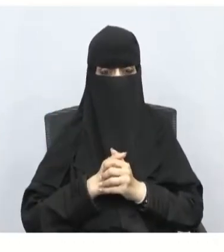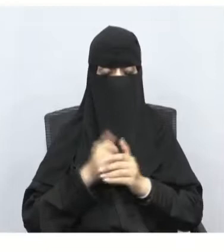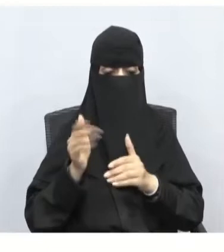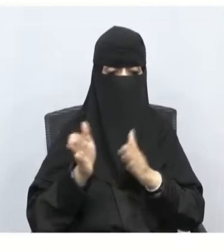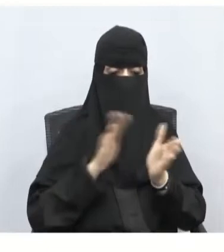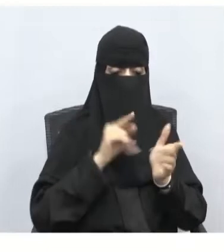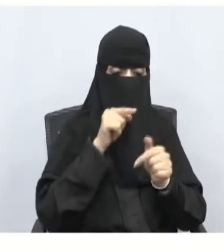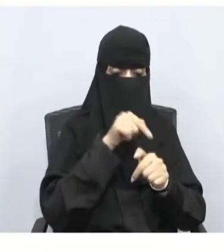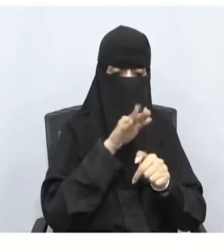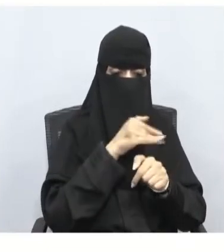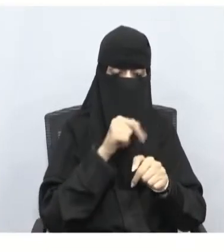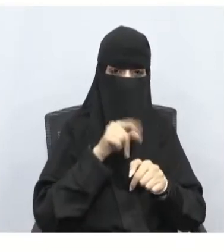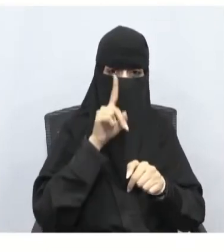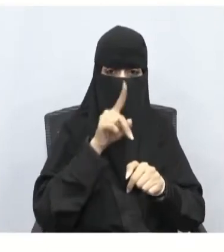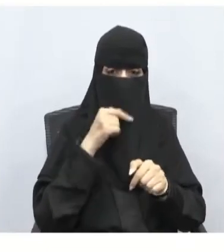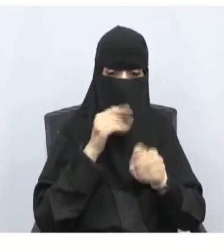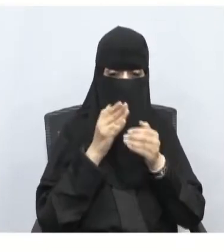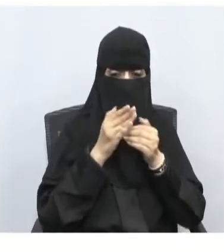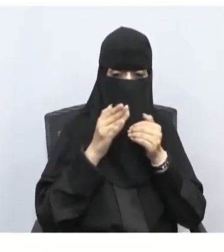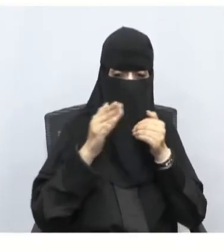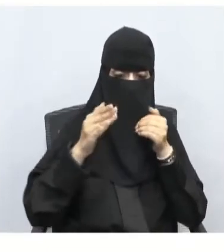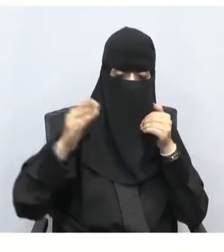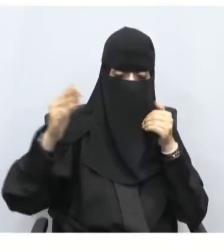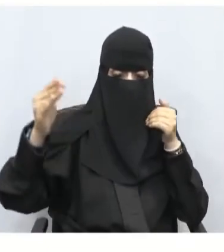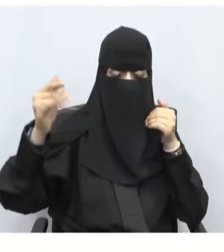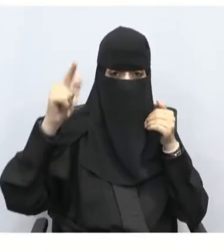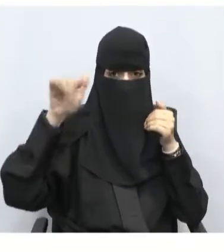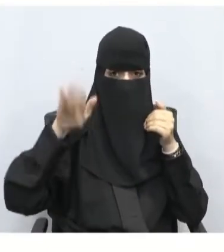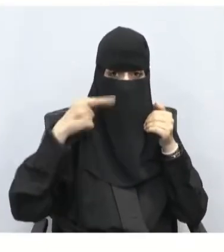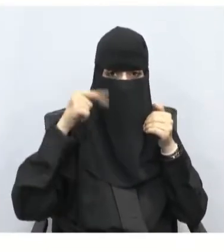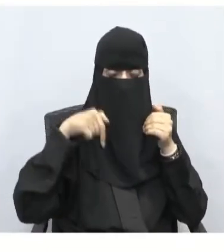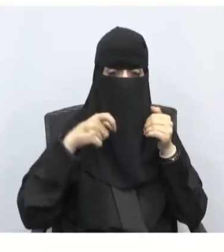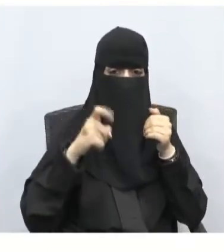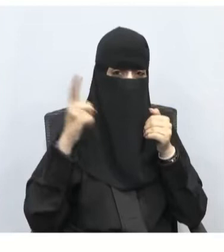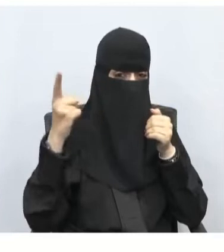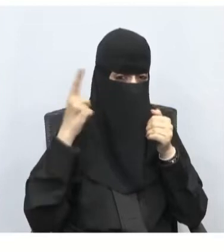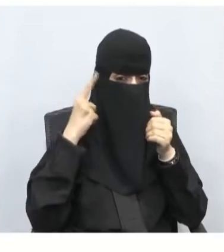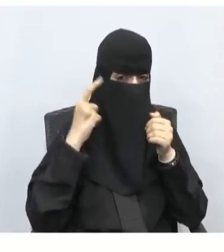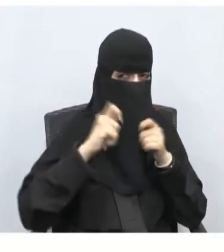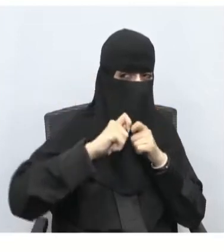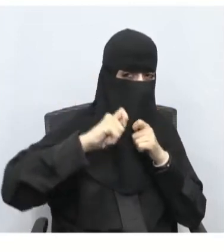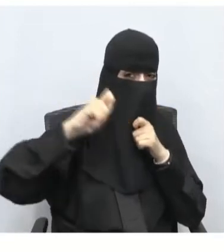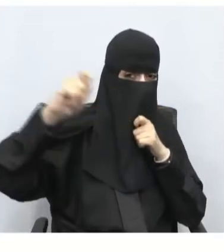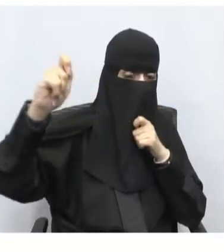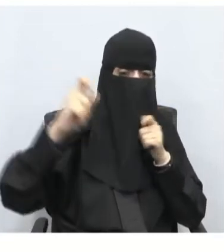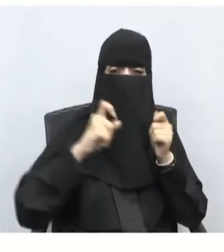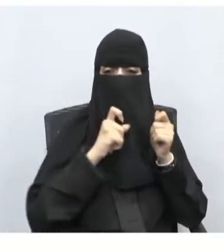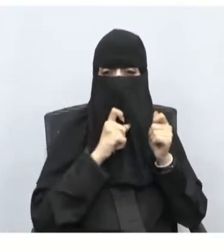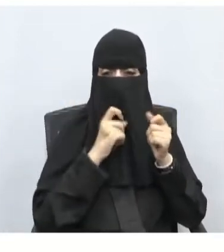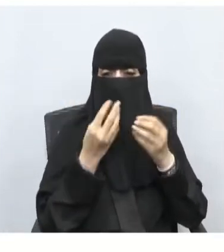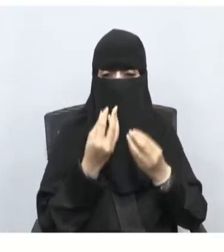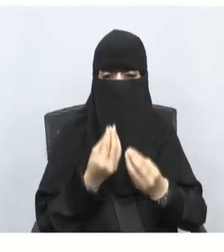أما هنا بدأ يبتعد، يبتعد من؟ الطول الموجي، إذن الصوت يكون